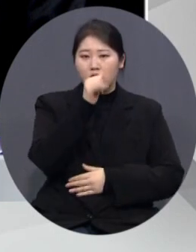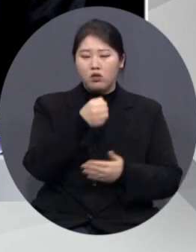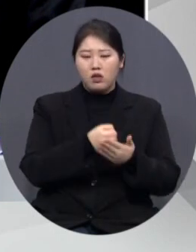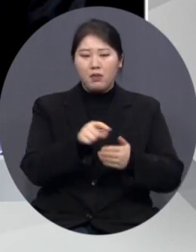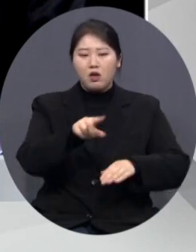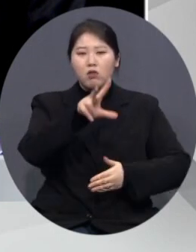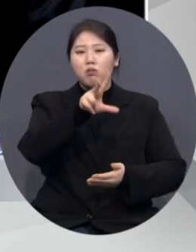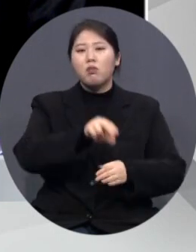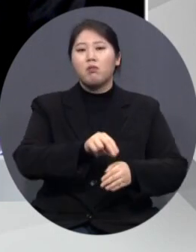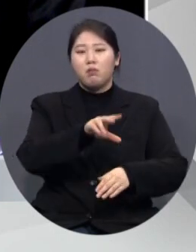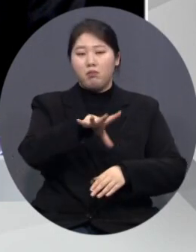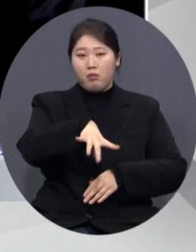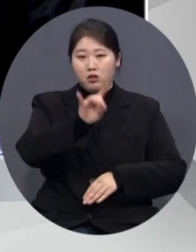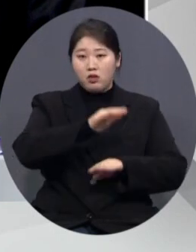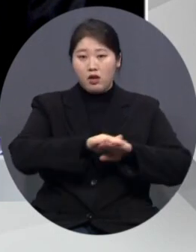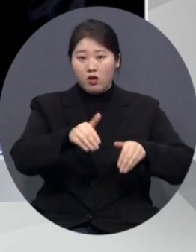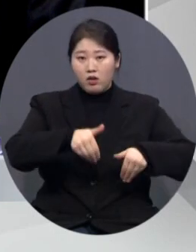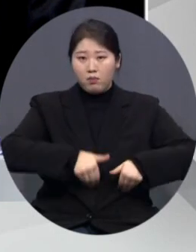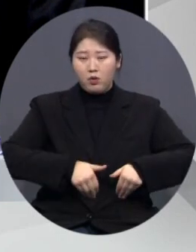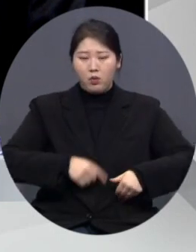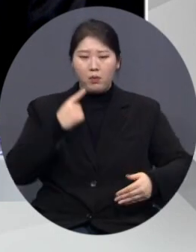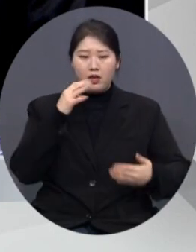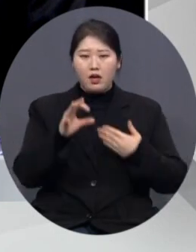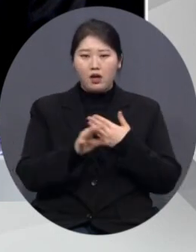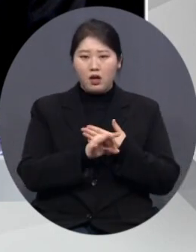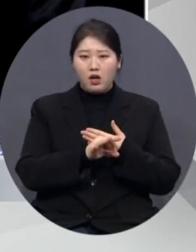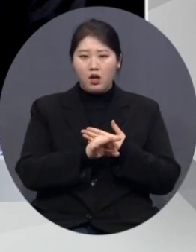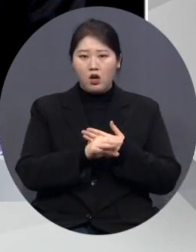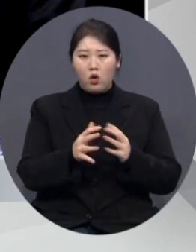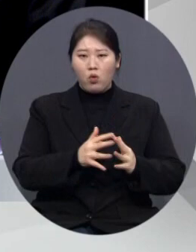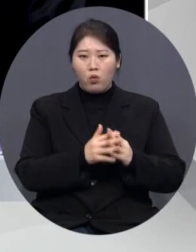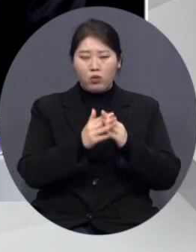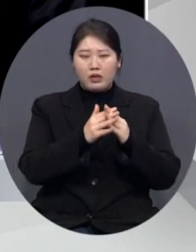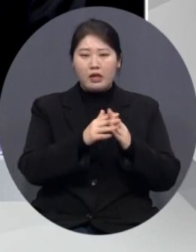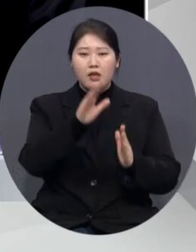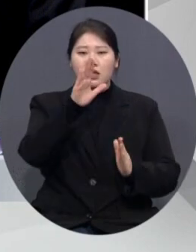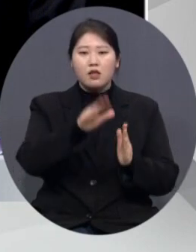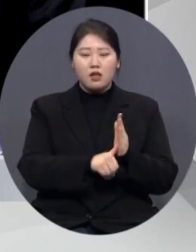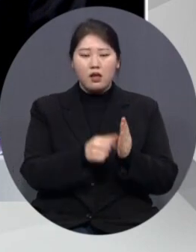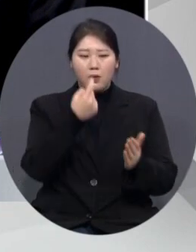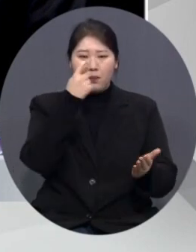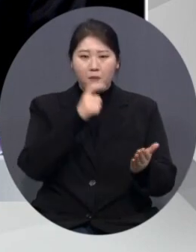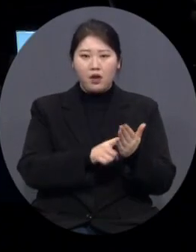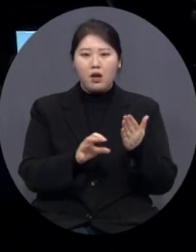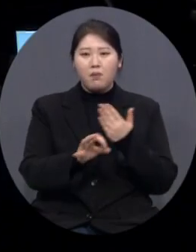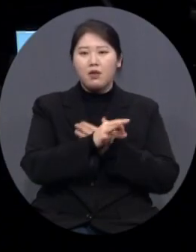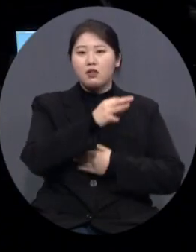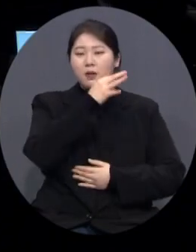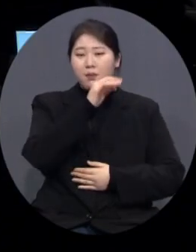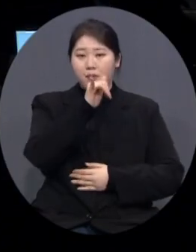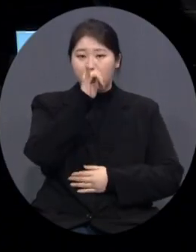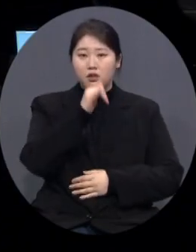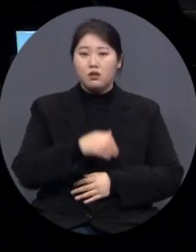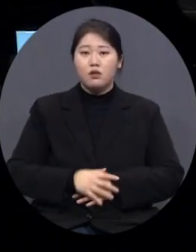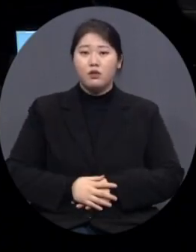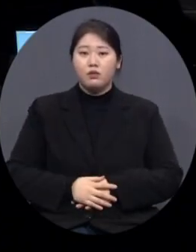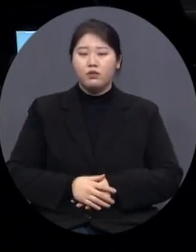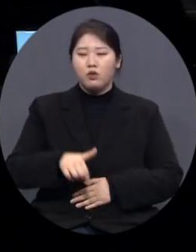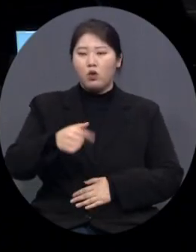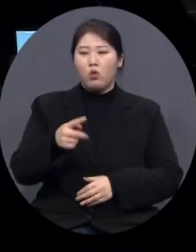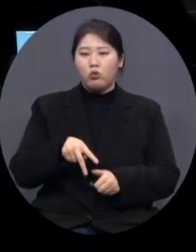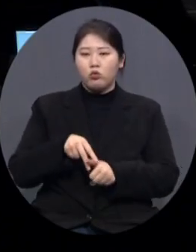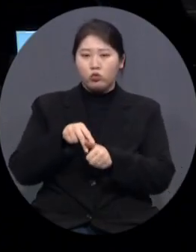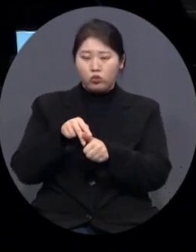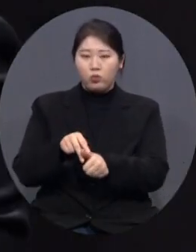가야 됩니다 만약에 공사를 시작하는 중에 면 망입니다 고광철